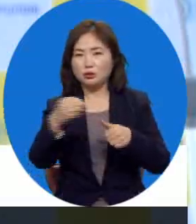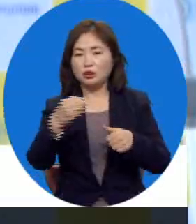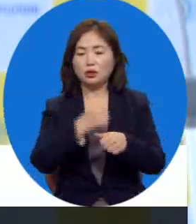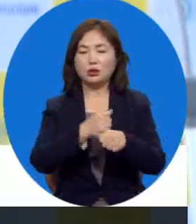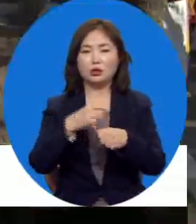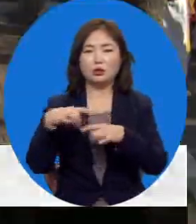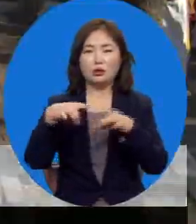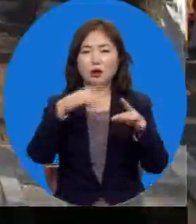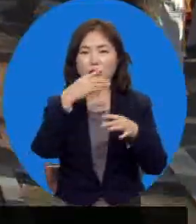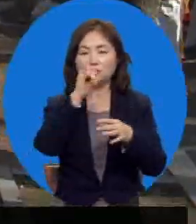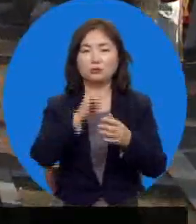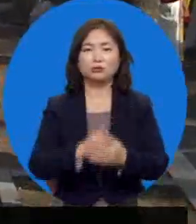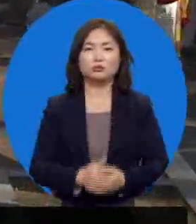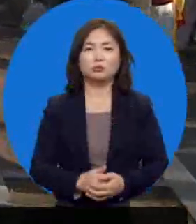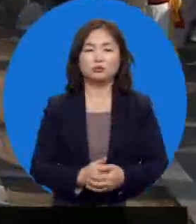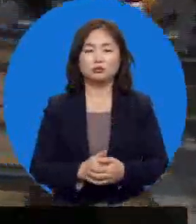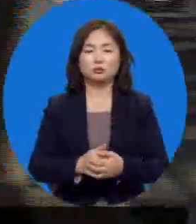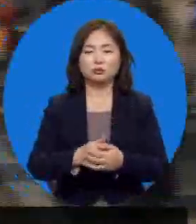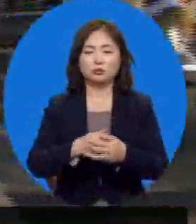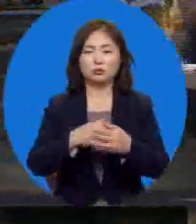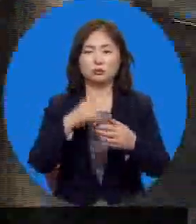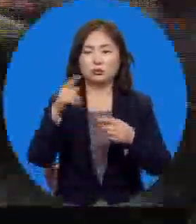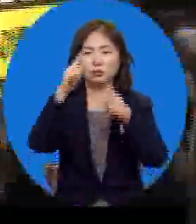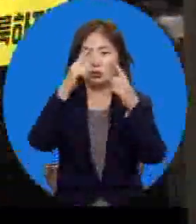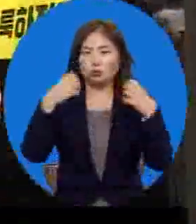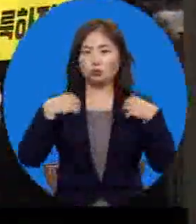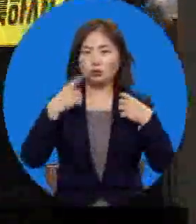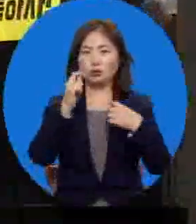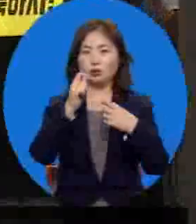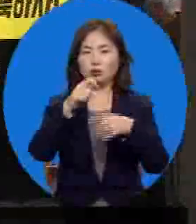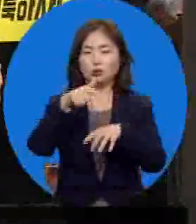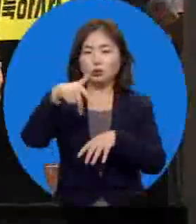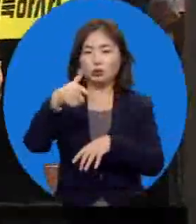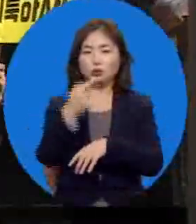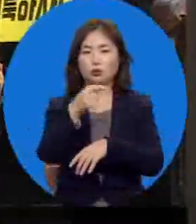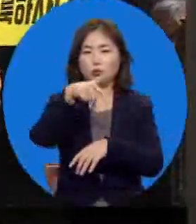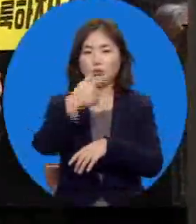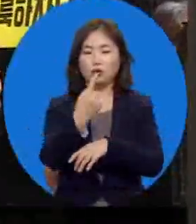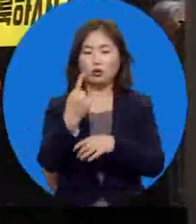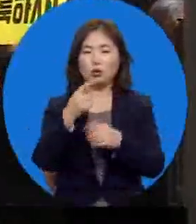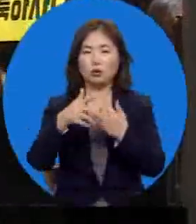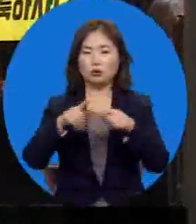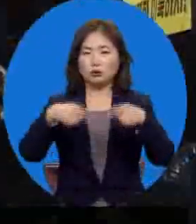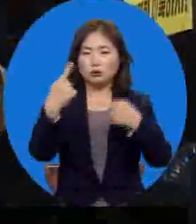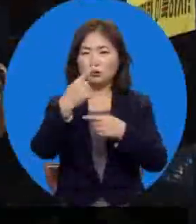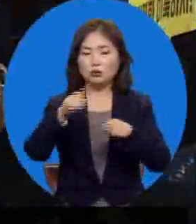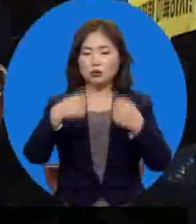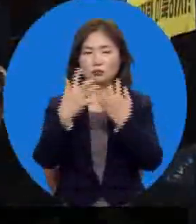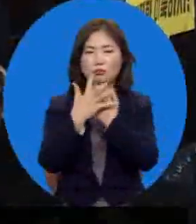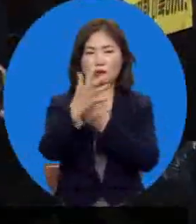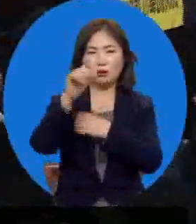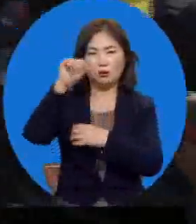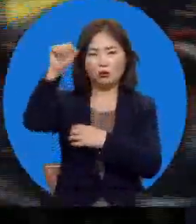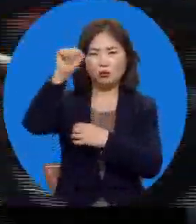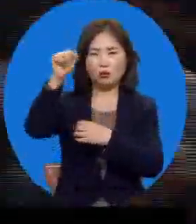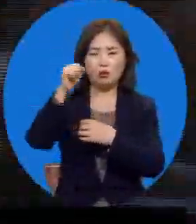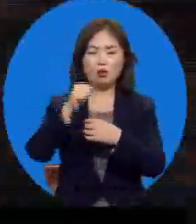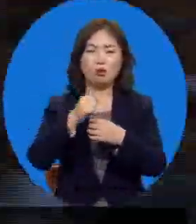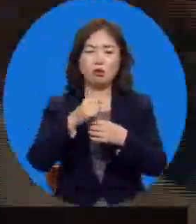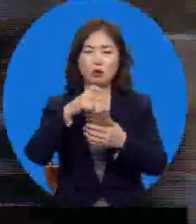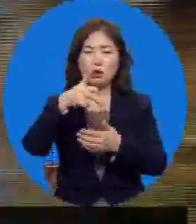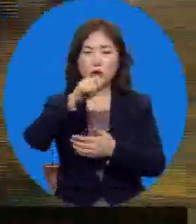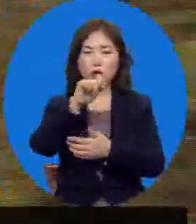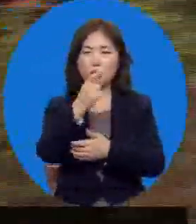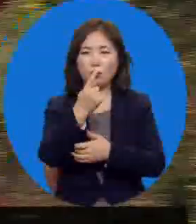장착이 돼 있어서. 전국 택시노조 대구 지부는 조합원 천여 명이 모인 가운데 집회를 열고 새로